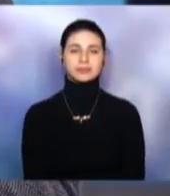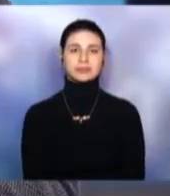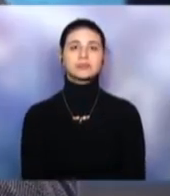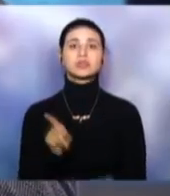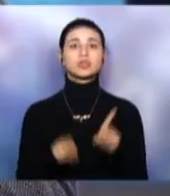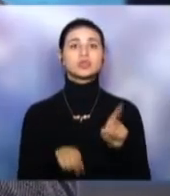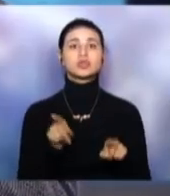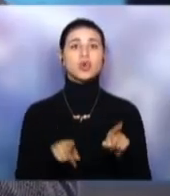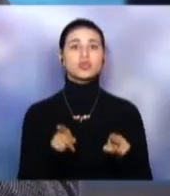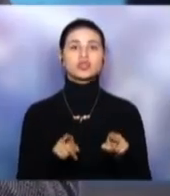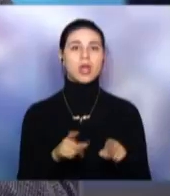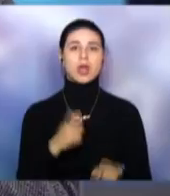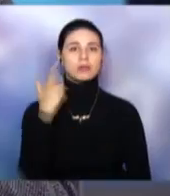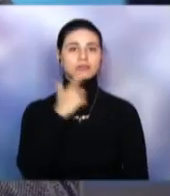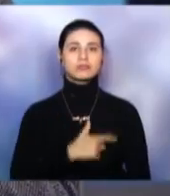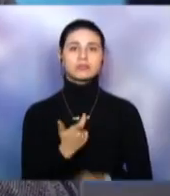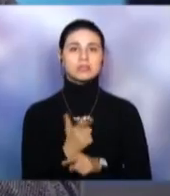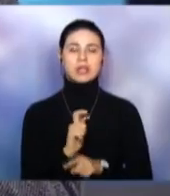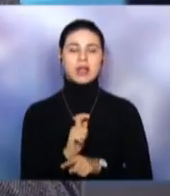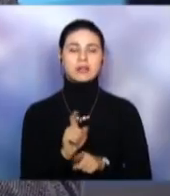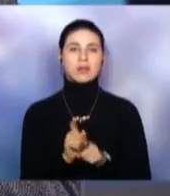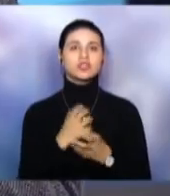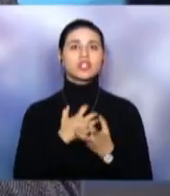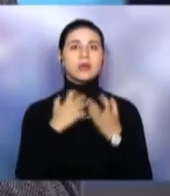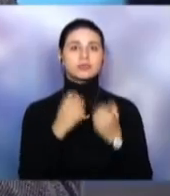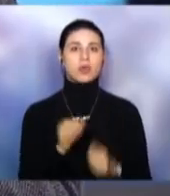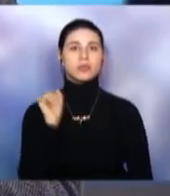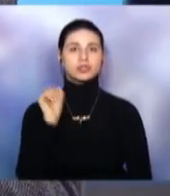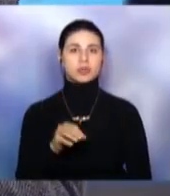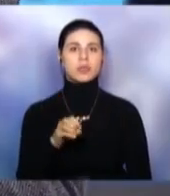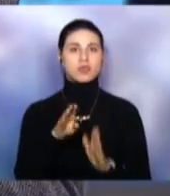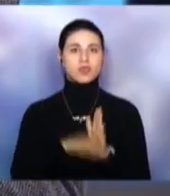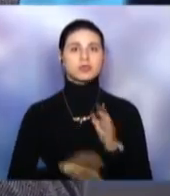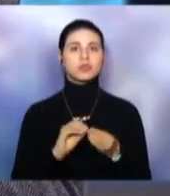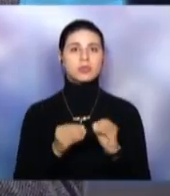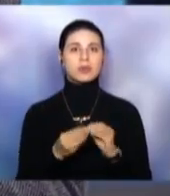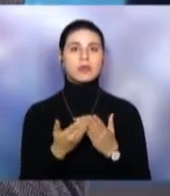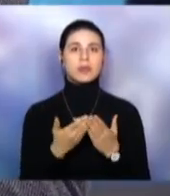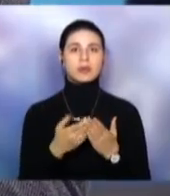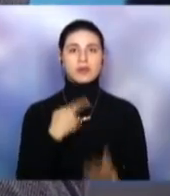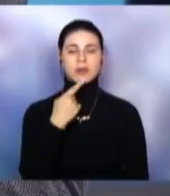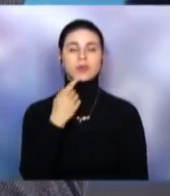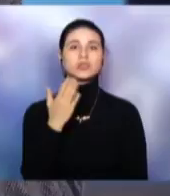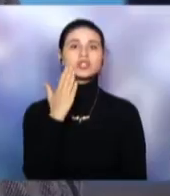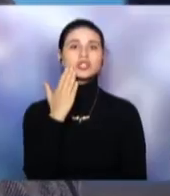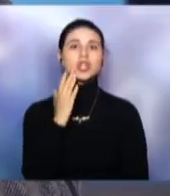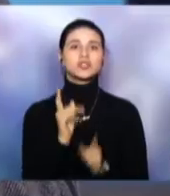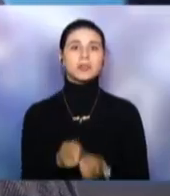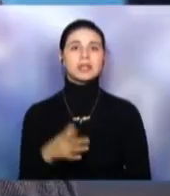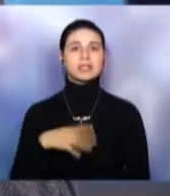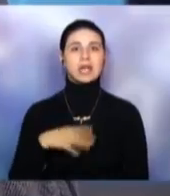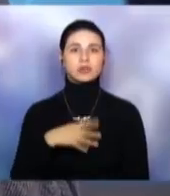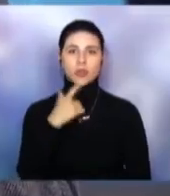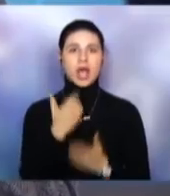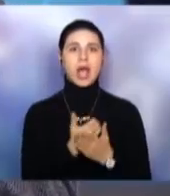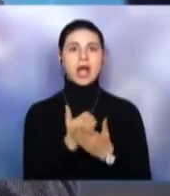ზოგჯერ აუნაზღაურებელი დანაკლისი მოაქვს ჩვენი ჯანმრთელობისთვის, თუ გავითვალისწინებთ ჭეშმარიტ ქართულ